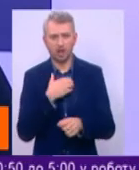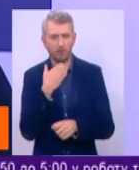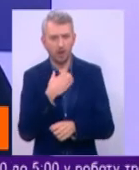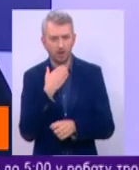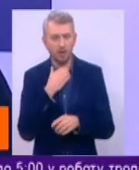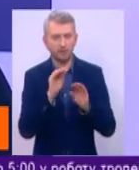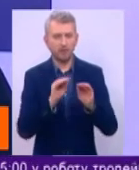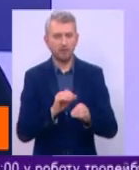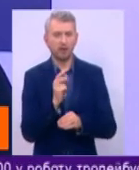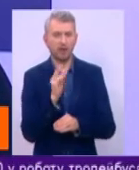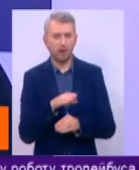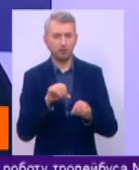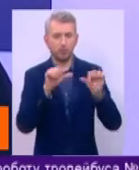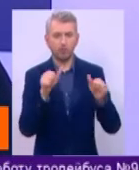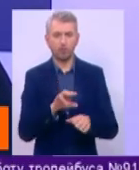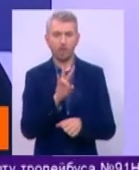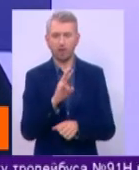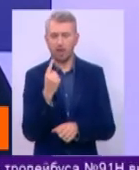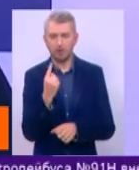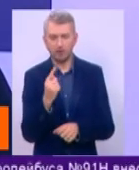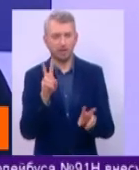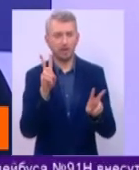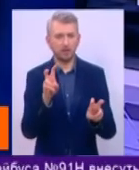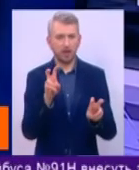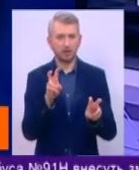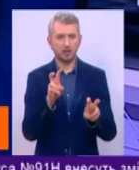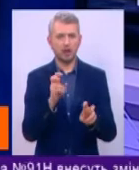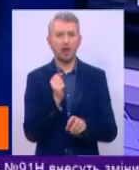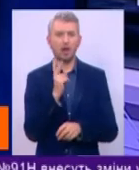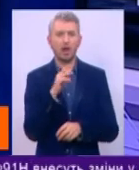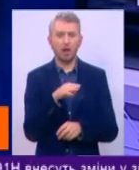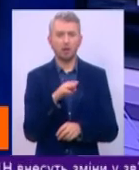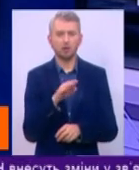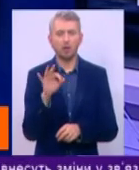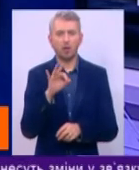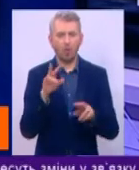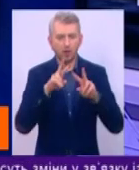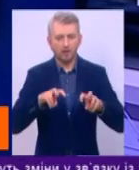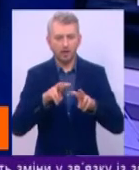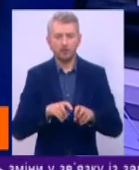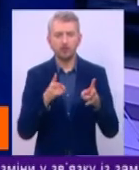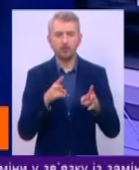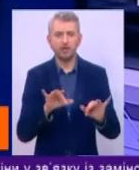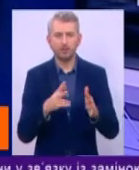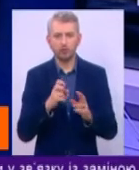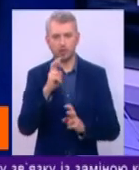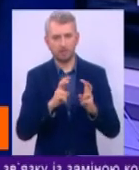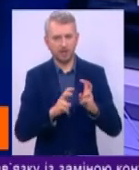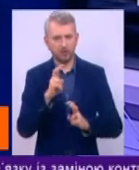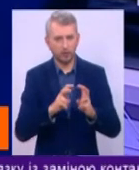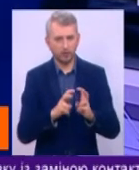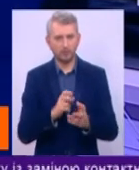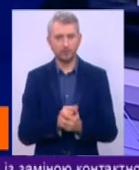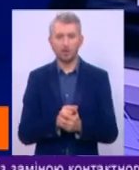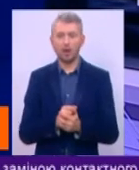есть составляется акт по форме Н1, он называется акт о расследовании несчастного случая на производстве. И этим